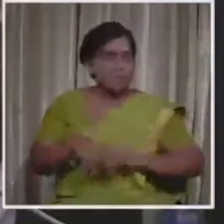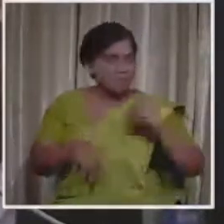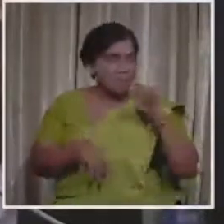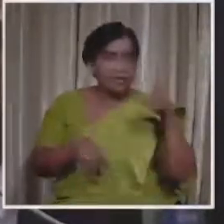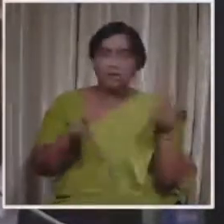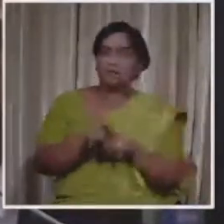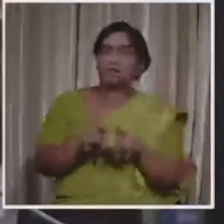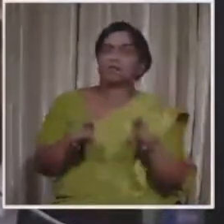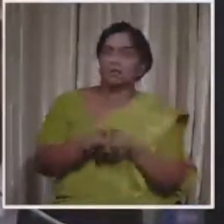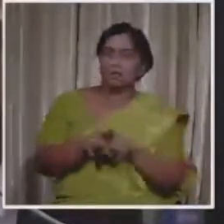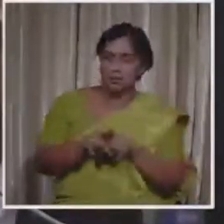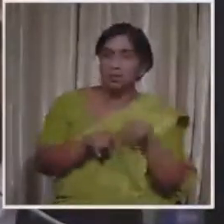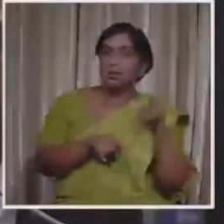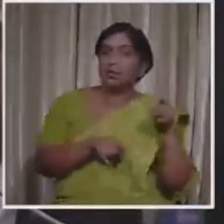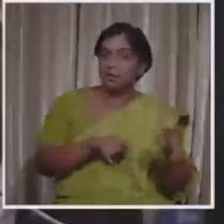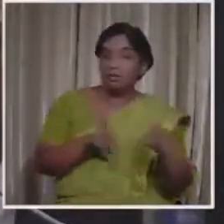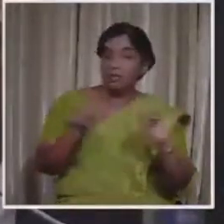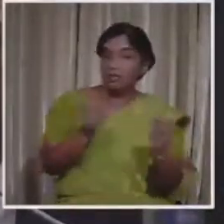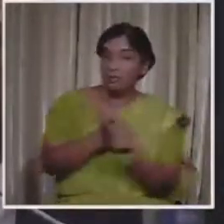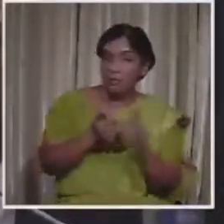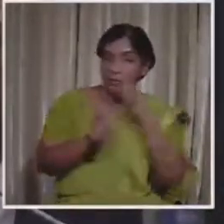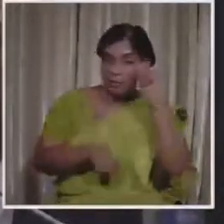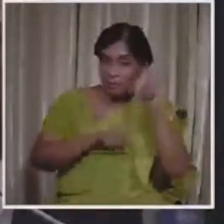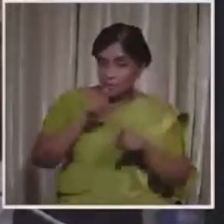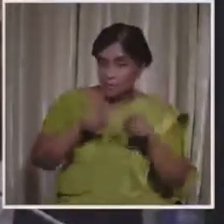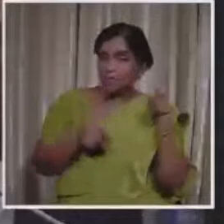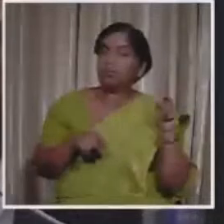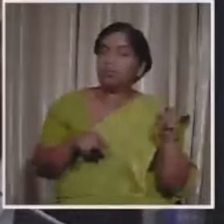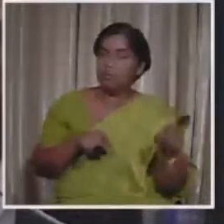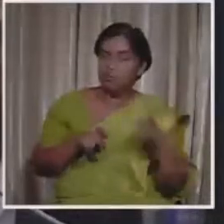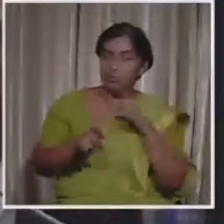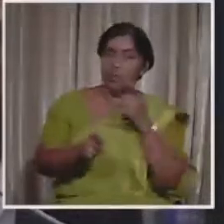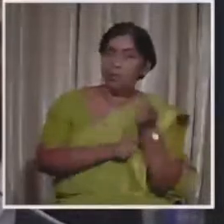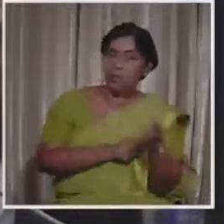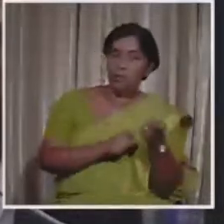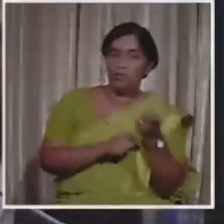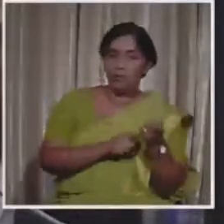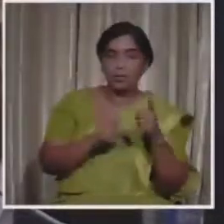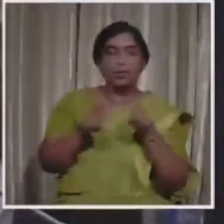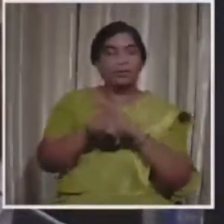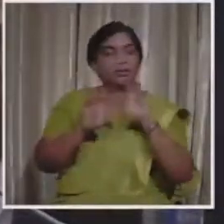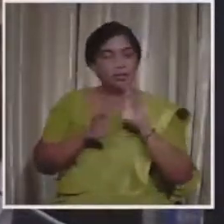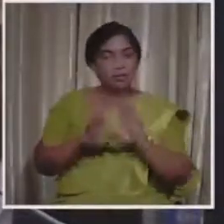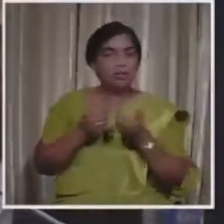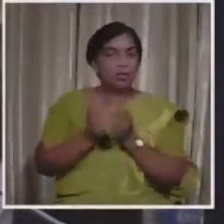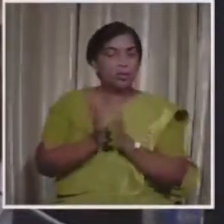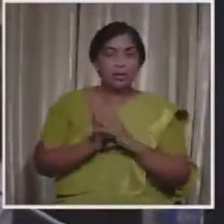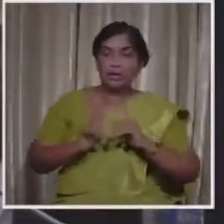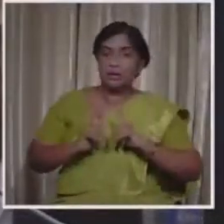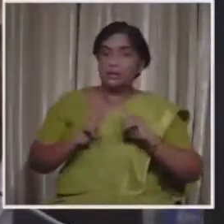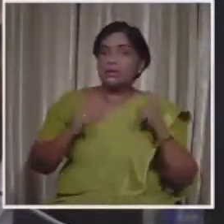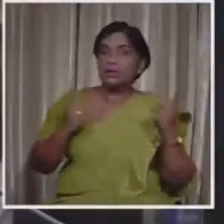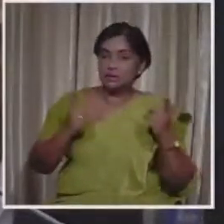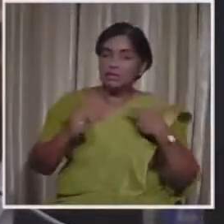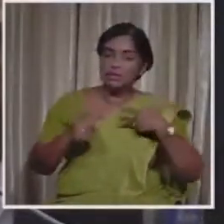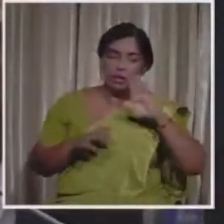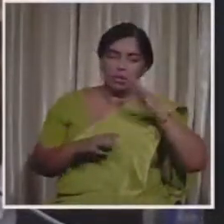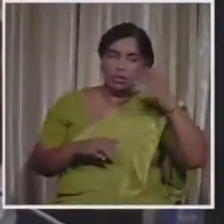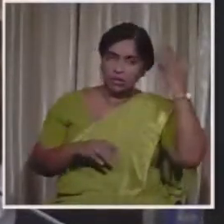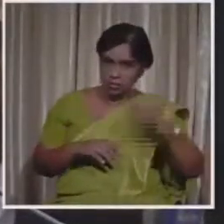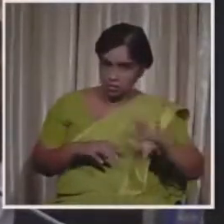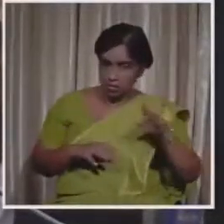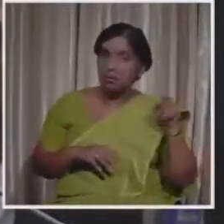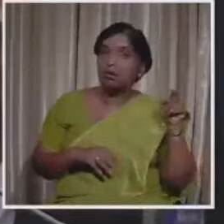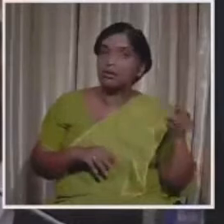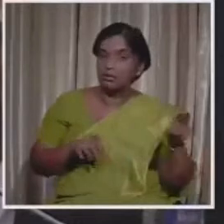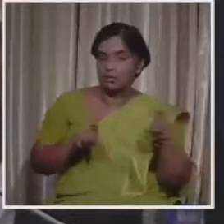ලෙස ඒ කලහකාරී පිරිසකගේ පහර දීමකට ලක්ව තමන්ගේ ජීවිතය පූජා කරන්න සිද්ධ වුණා